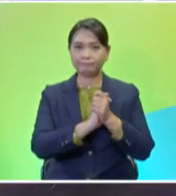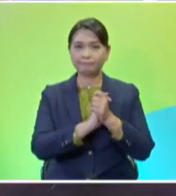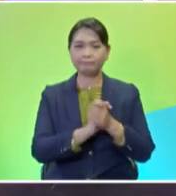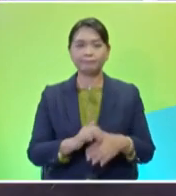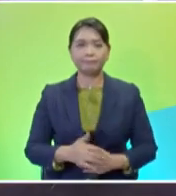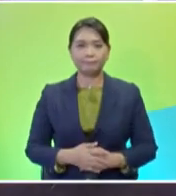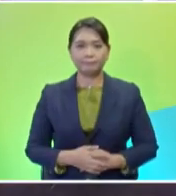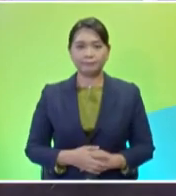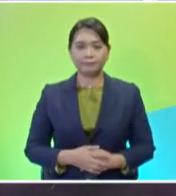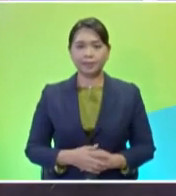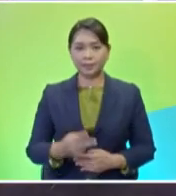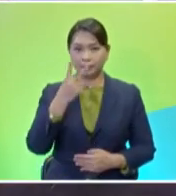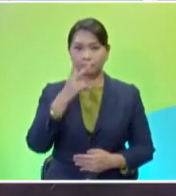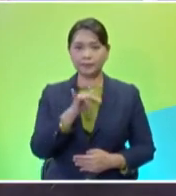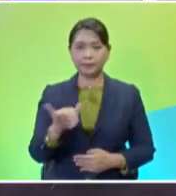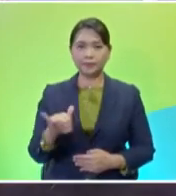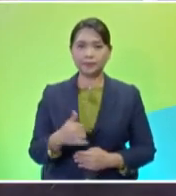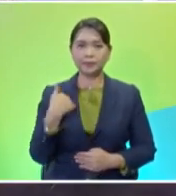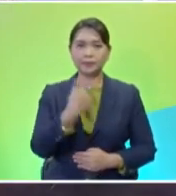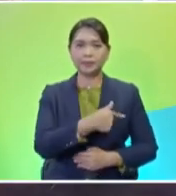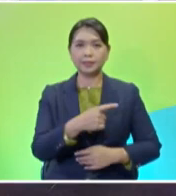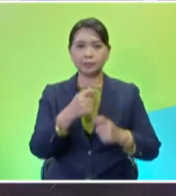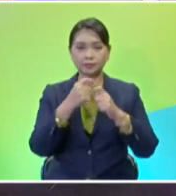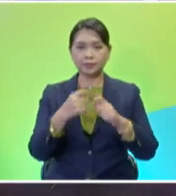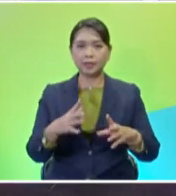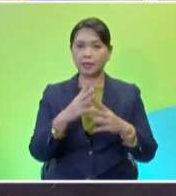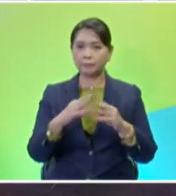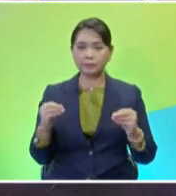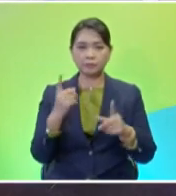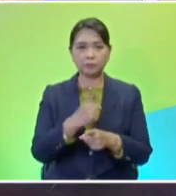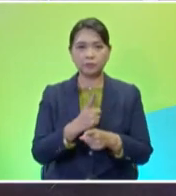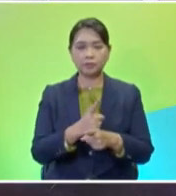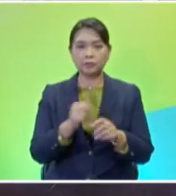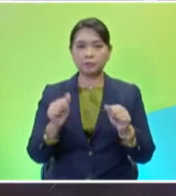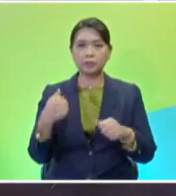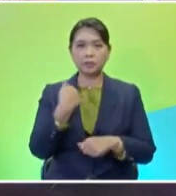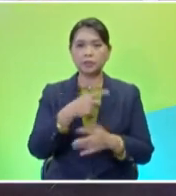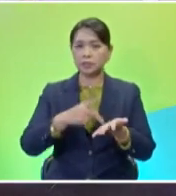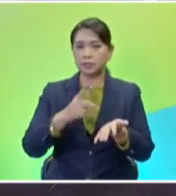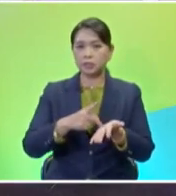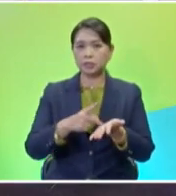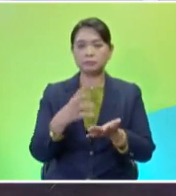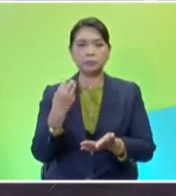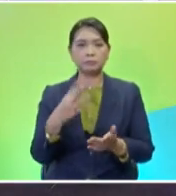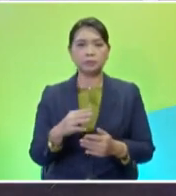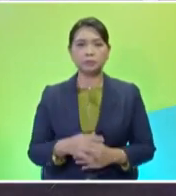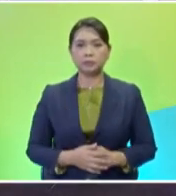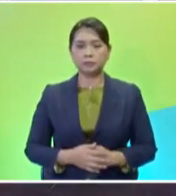Jadi Nampaknya kita udah habis ini nah boleh kita kira berapa